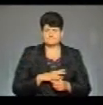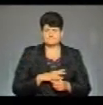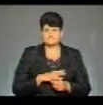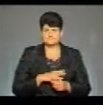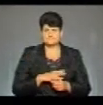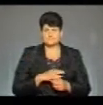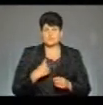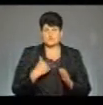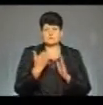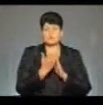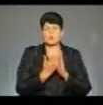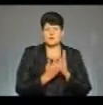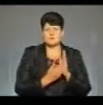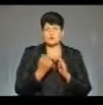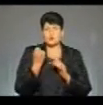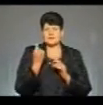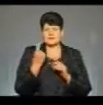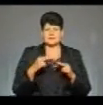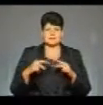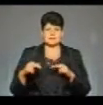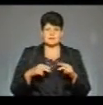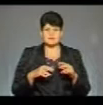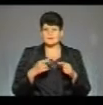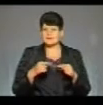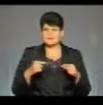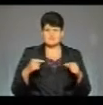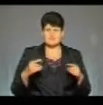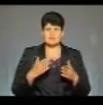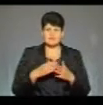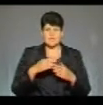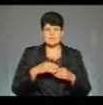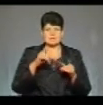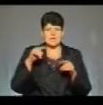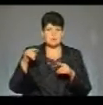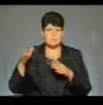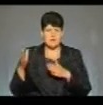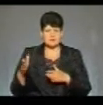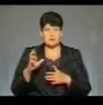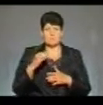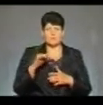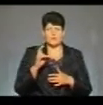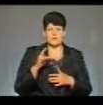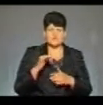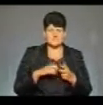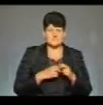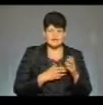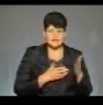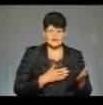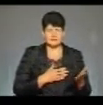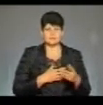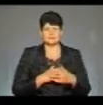У нас в програмі майже 11 танців різні. У нас є закарпатський, бойківський, поліський,